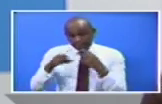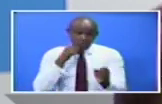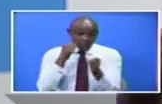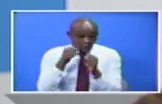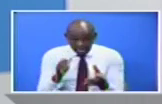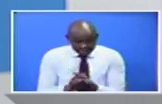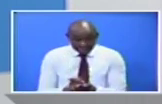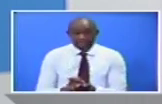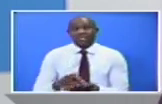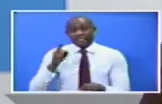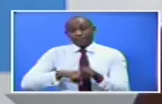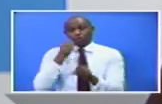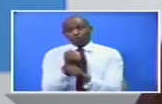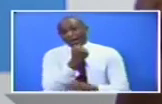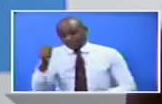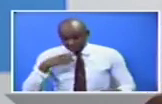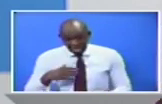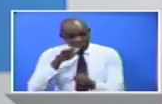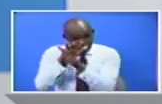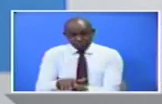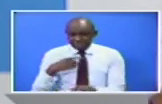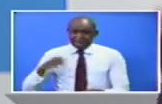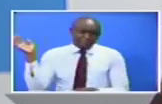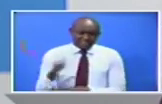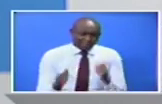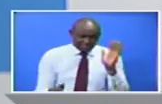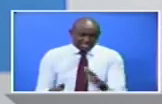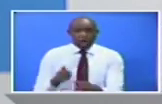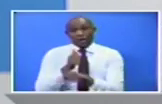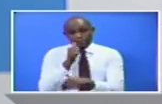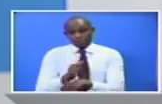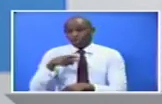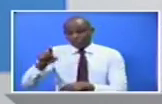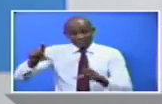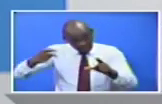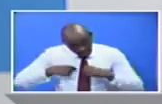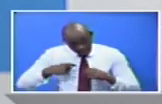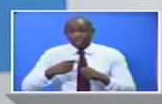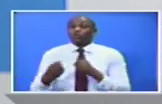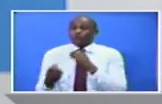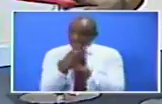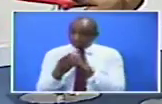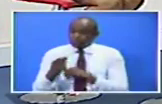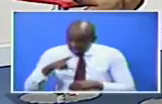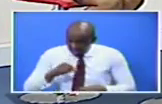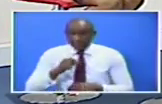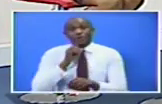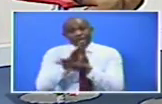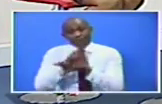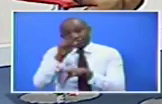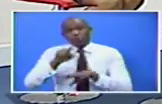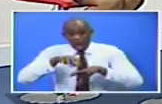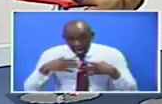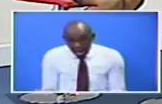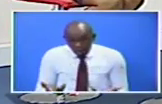violence, harassment kazini. Wakati utachapwa utakuja kwa union, tukueleze, tukushauri, tukueleze venye utaweza